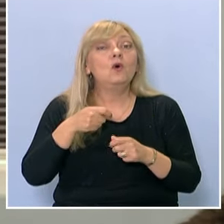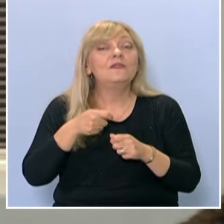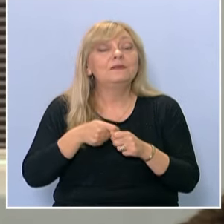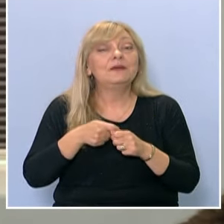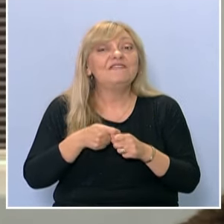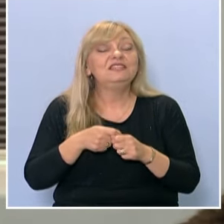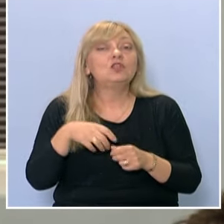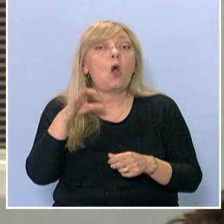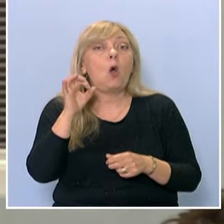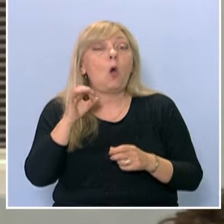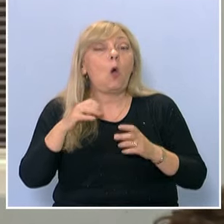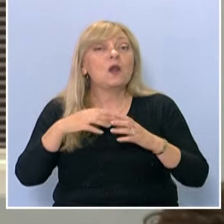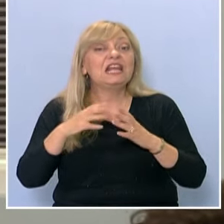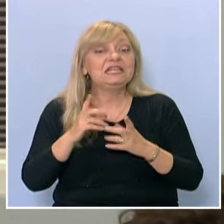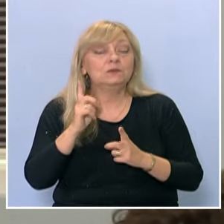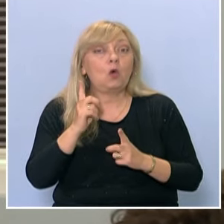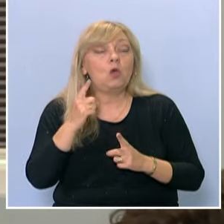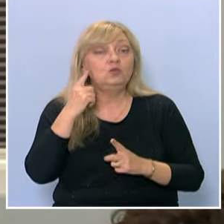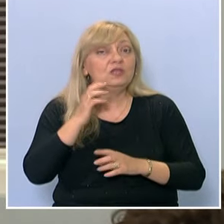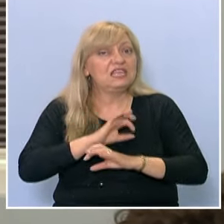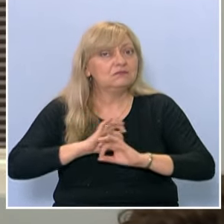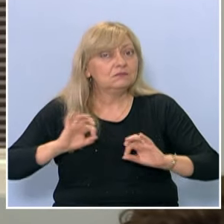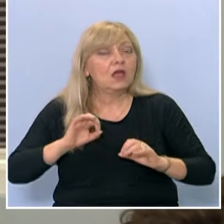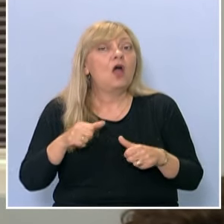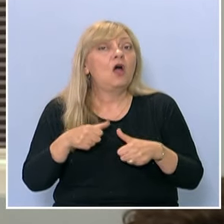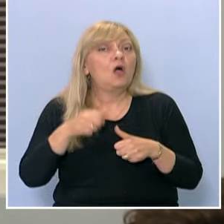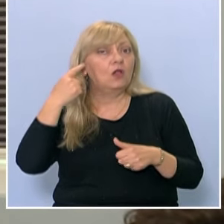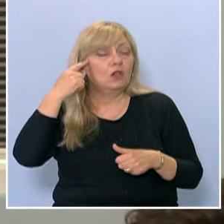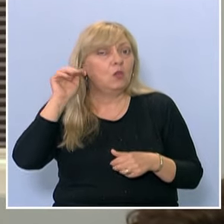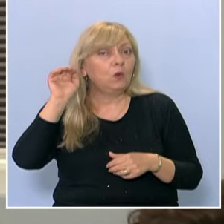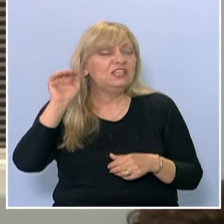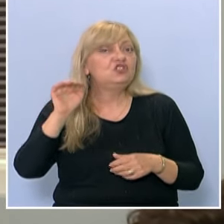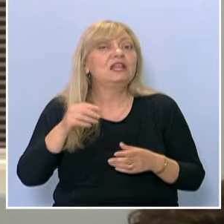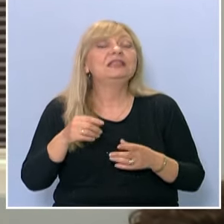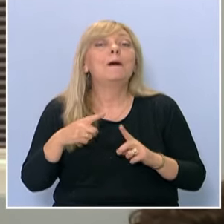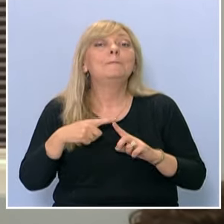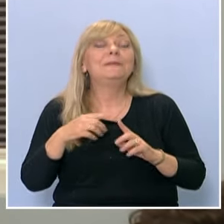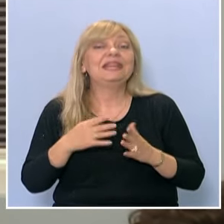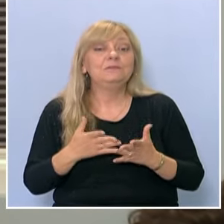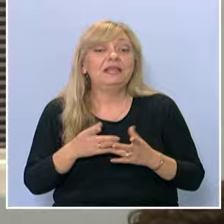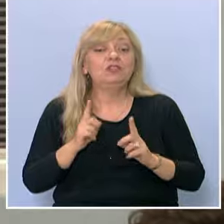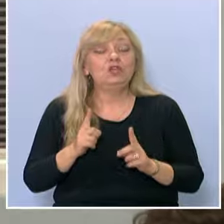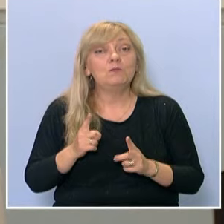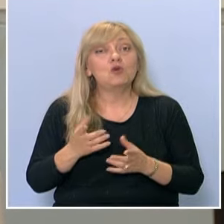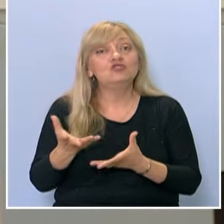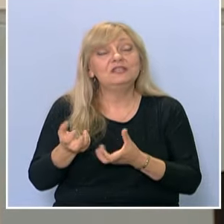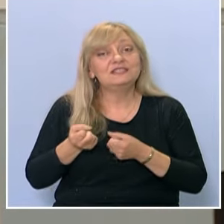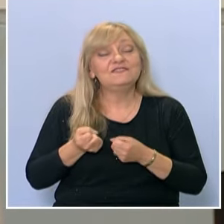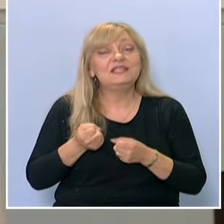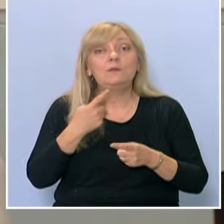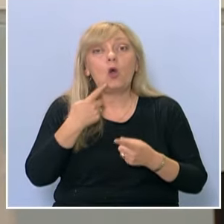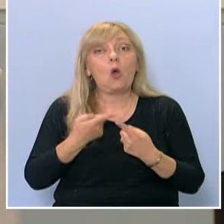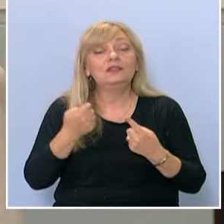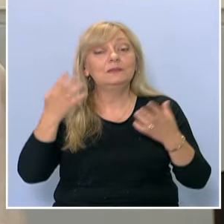организми, който е цяло логичен предмет и до голяма степен може да се обхване от математиката. Това ме